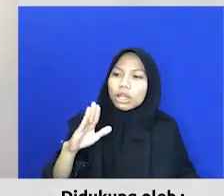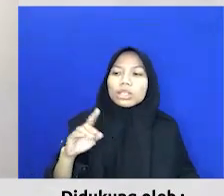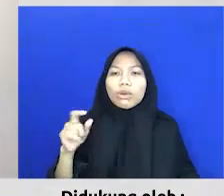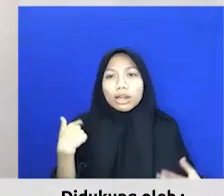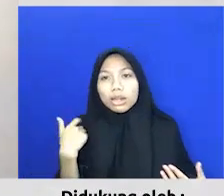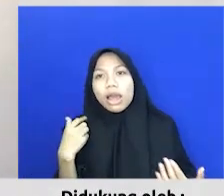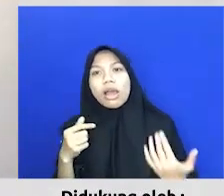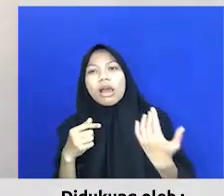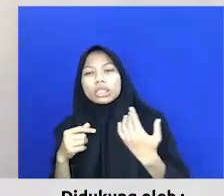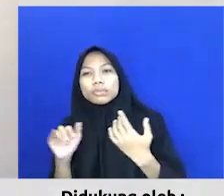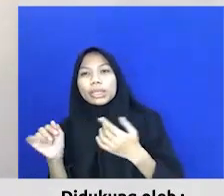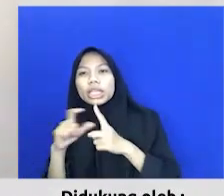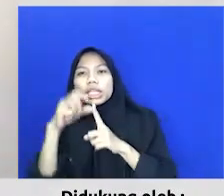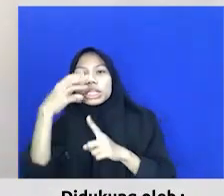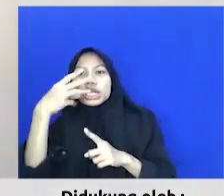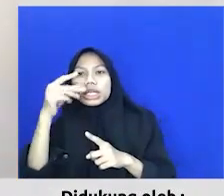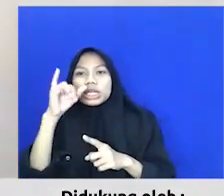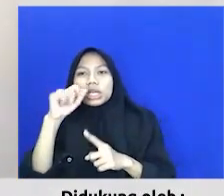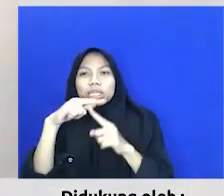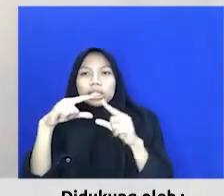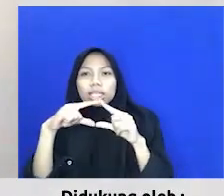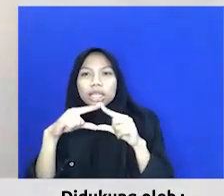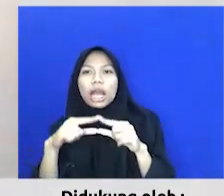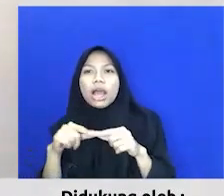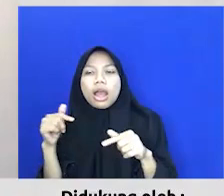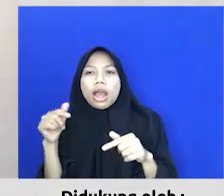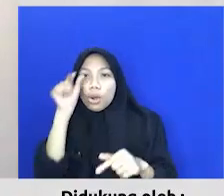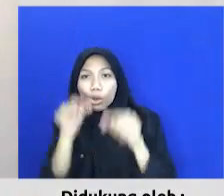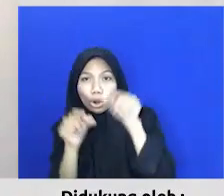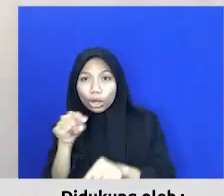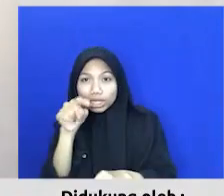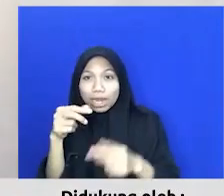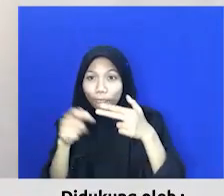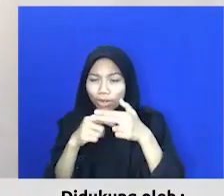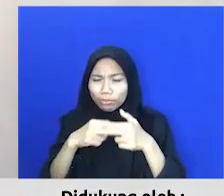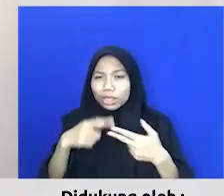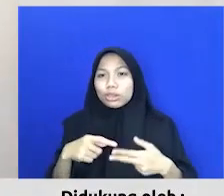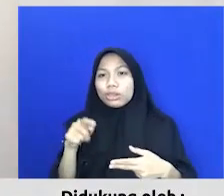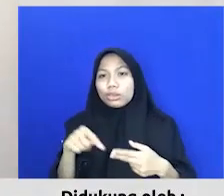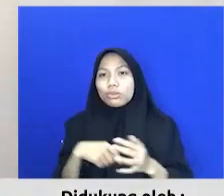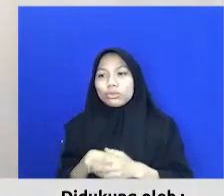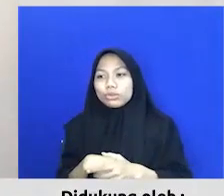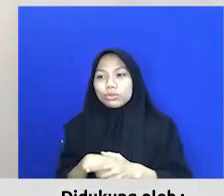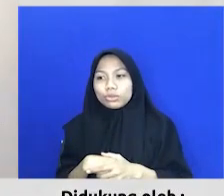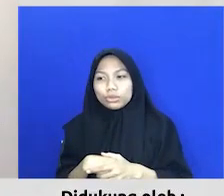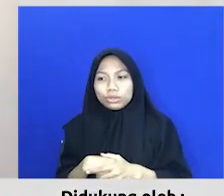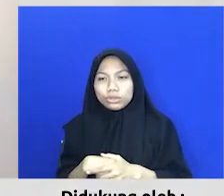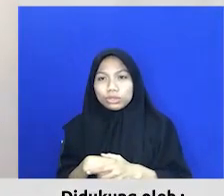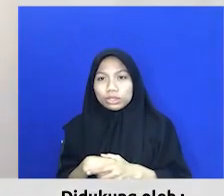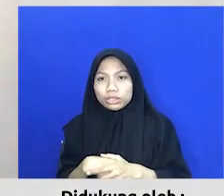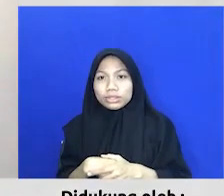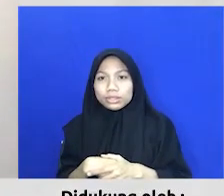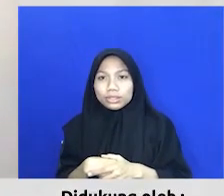ketika film itu tidak begitu apa hebat di Indonesia ya, walaupun dapat